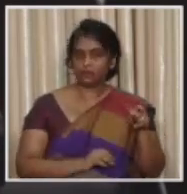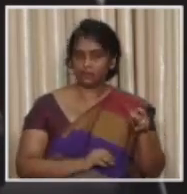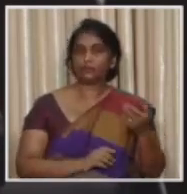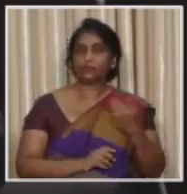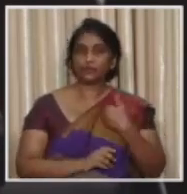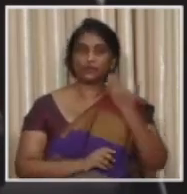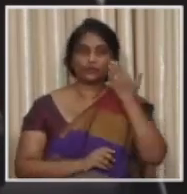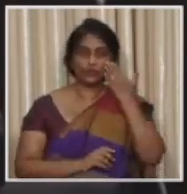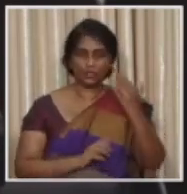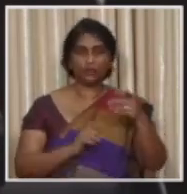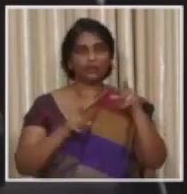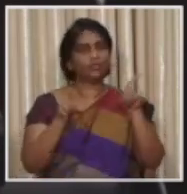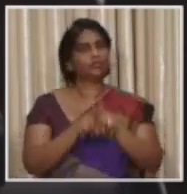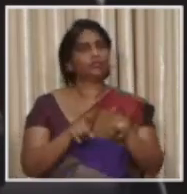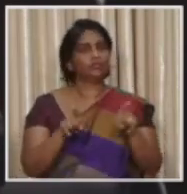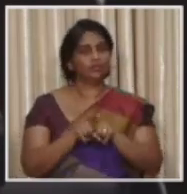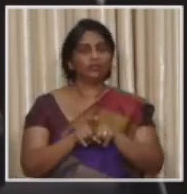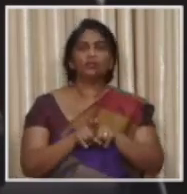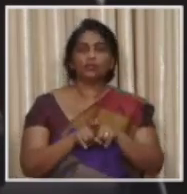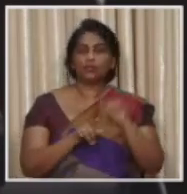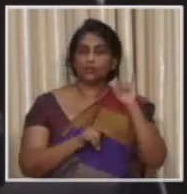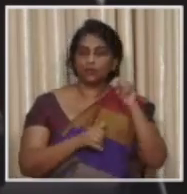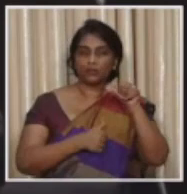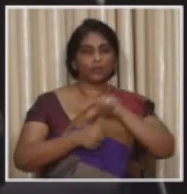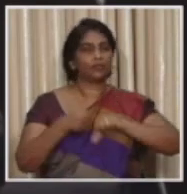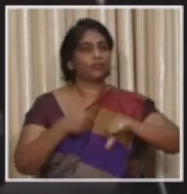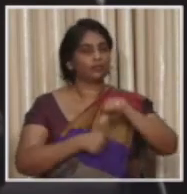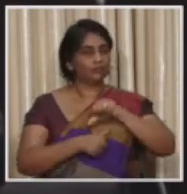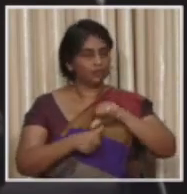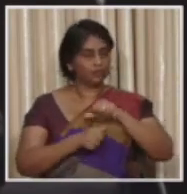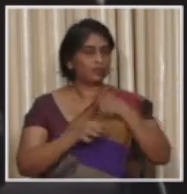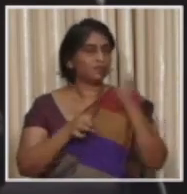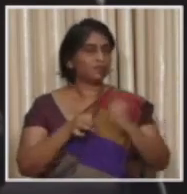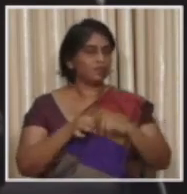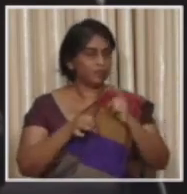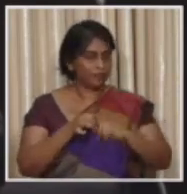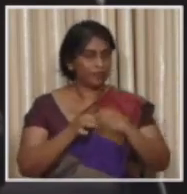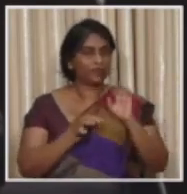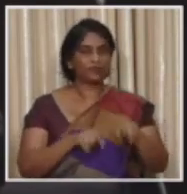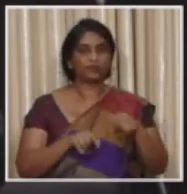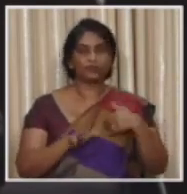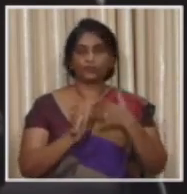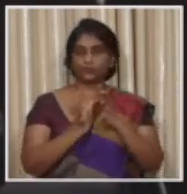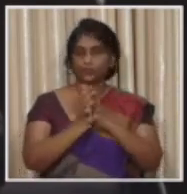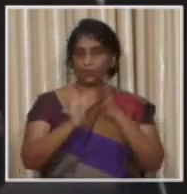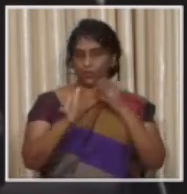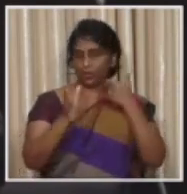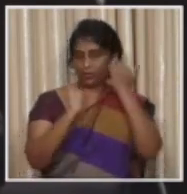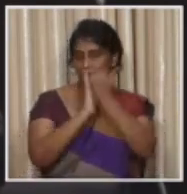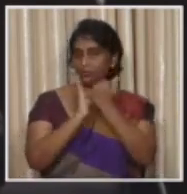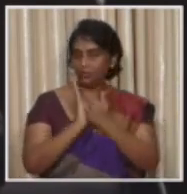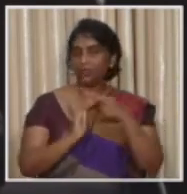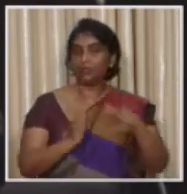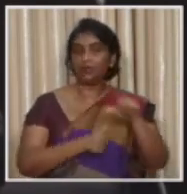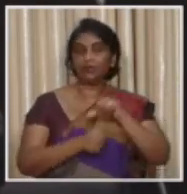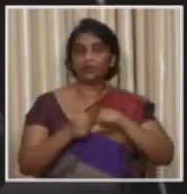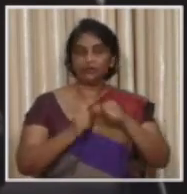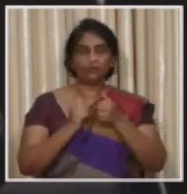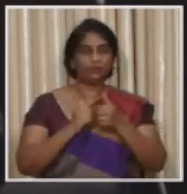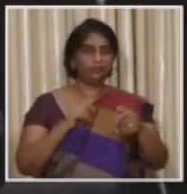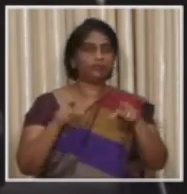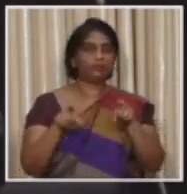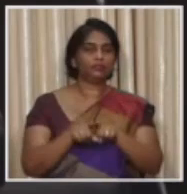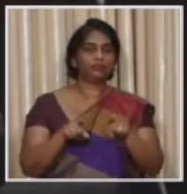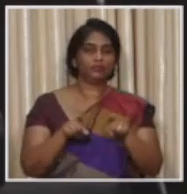අපි දැක්කා සමහර ආයතනවල තියෙන ප්‍රශ්න ටික අපි මෙතන පෙළ ගැස්සුවොත් ඒ ආයතනවල තියෙන